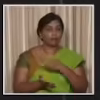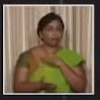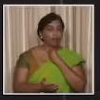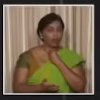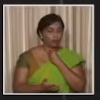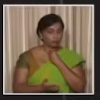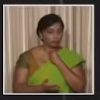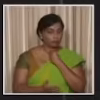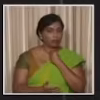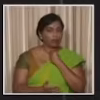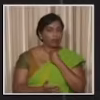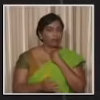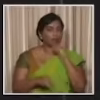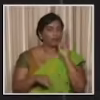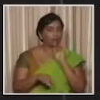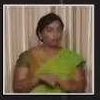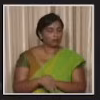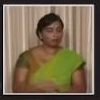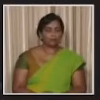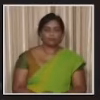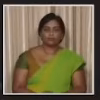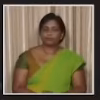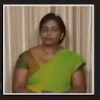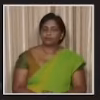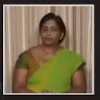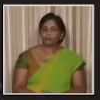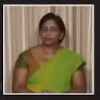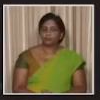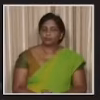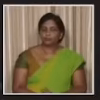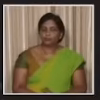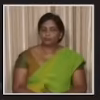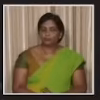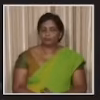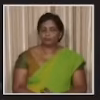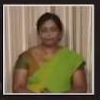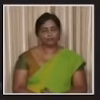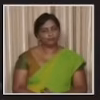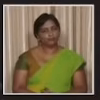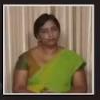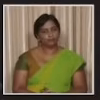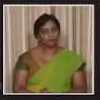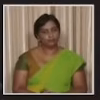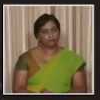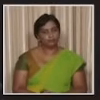ගරු මෛත්‍රීපාල සිරි. හොඳයි ගරු මෛත්‍රීපාල සිරිසේන මැතිතුමාට මිනිත්තු